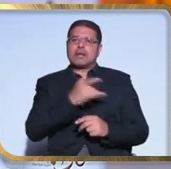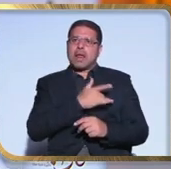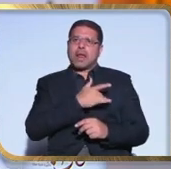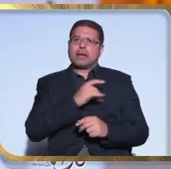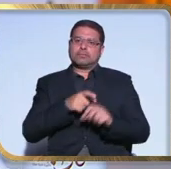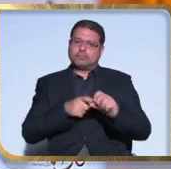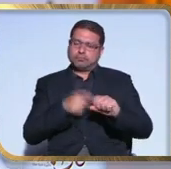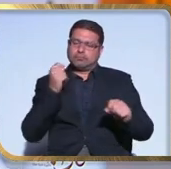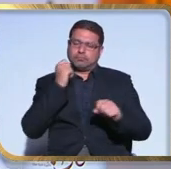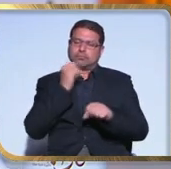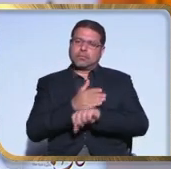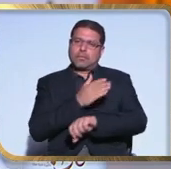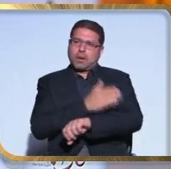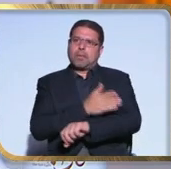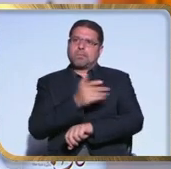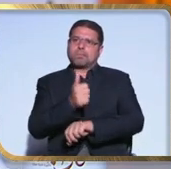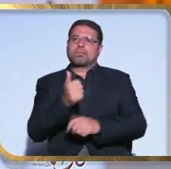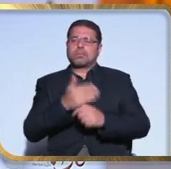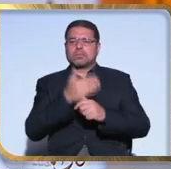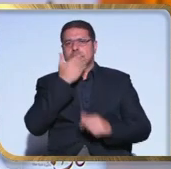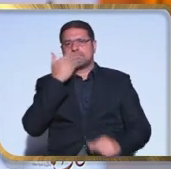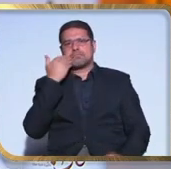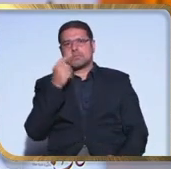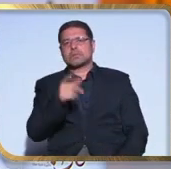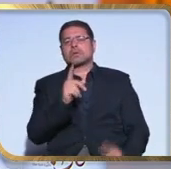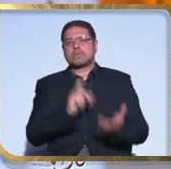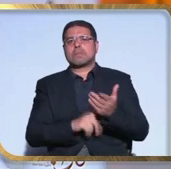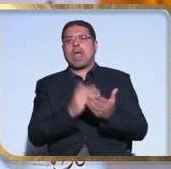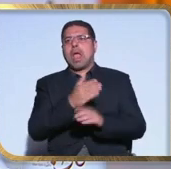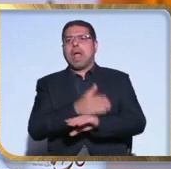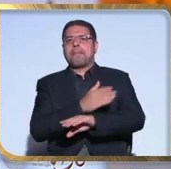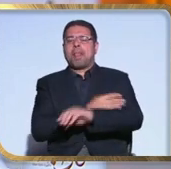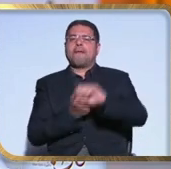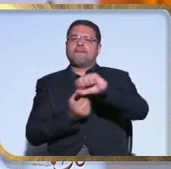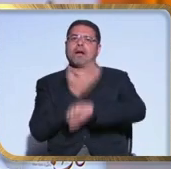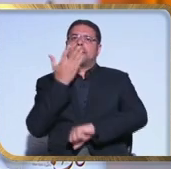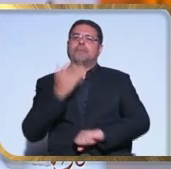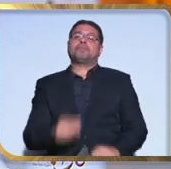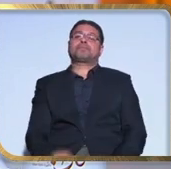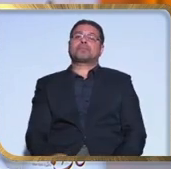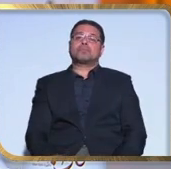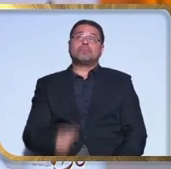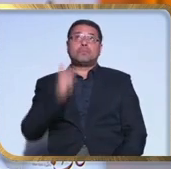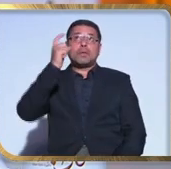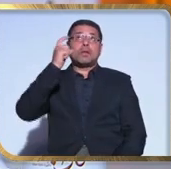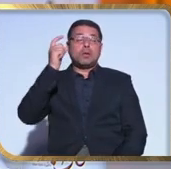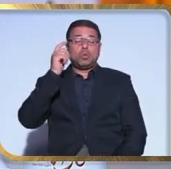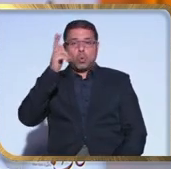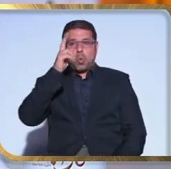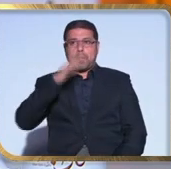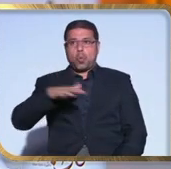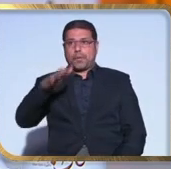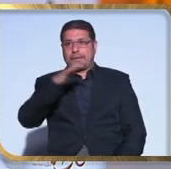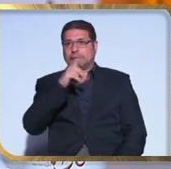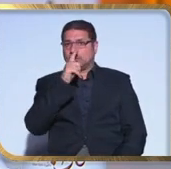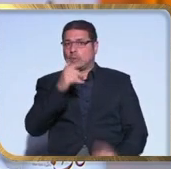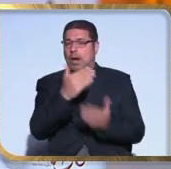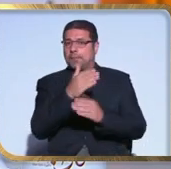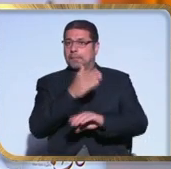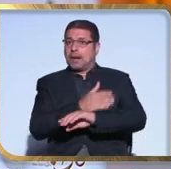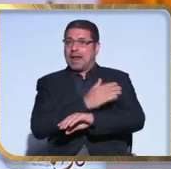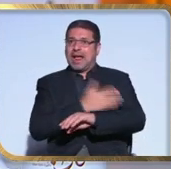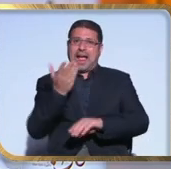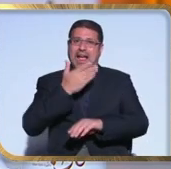وعزم يسبقه عن قبل الفجر طبعا ذكر الجمهور عشان احنا قلنا قبل كده